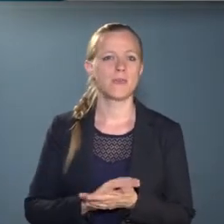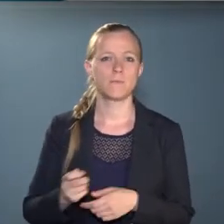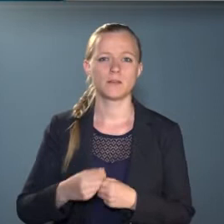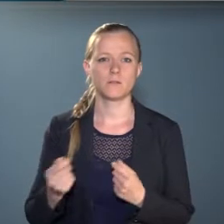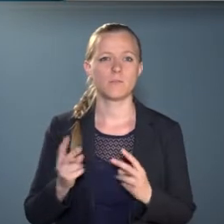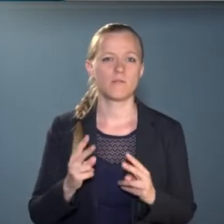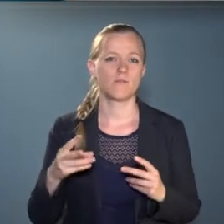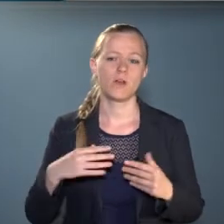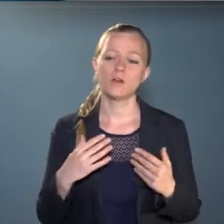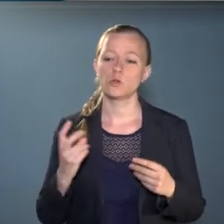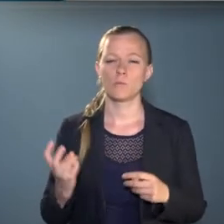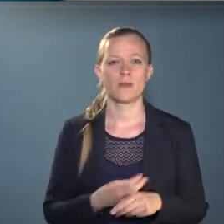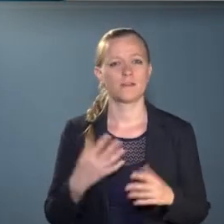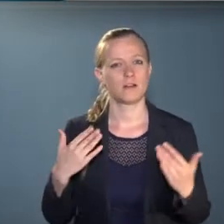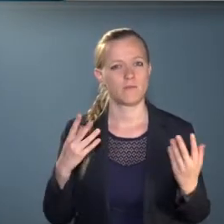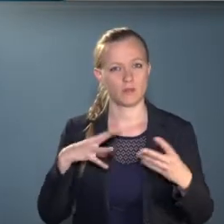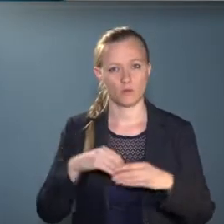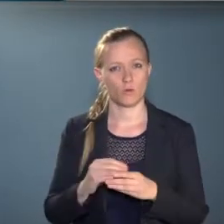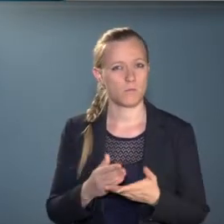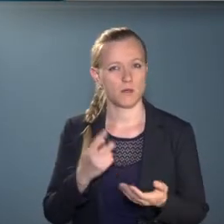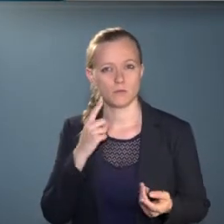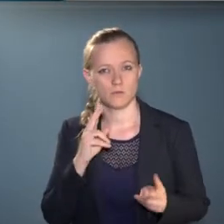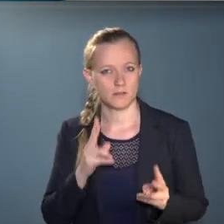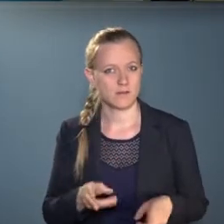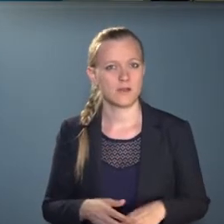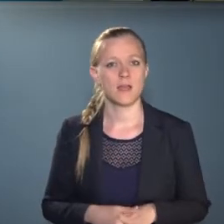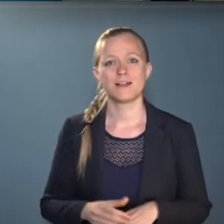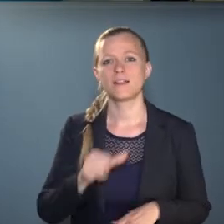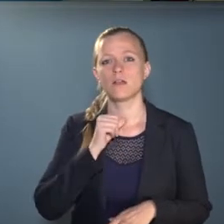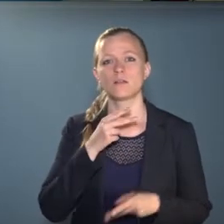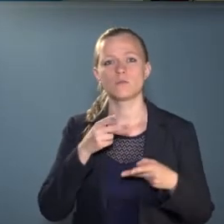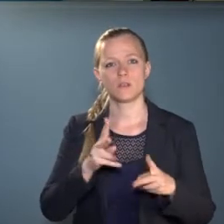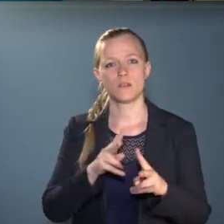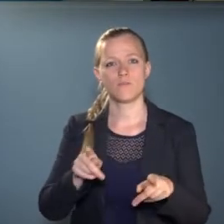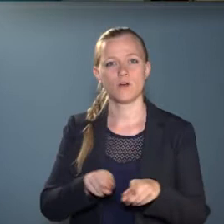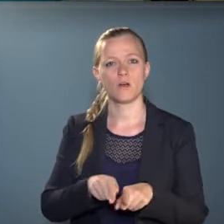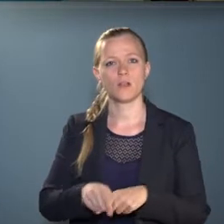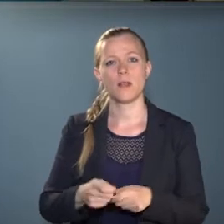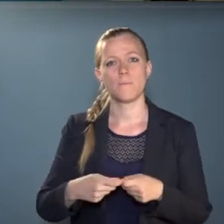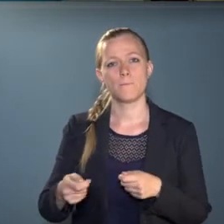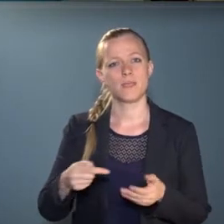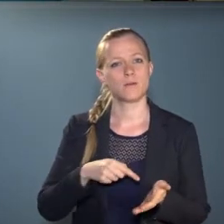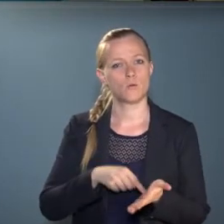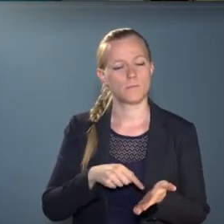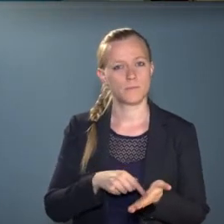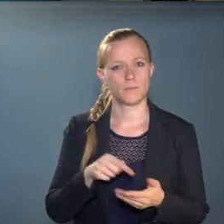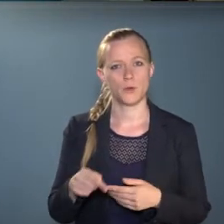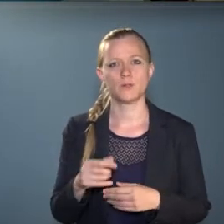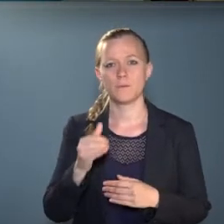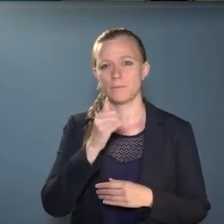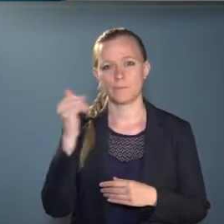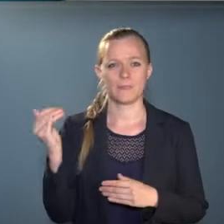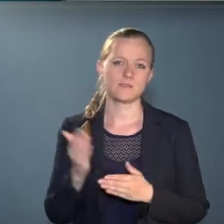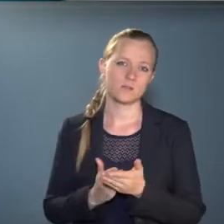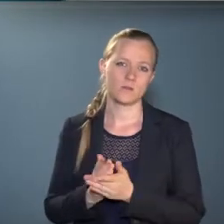kőbányai levegőben, légtérben. A Gergely utcánál működik egy mérőpontja a meteorológiai